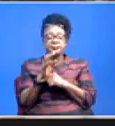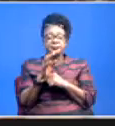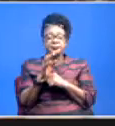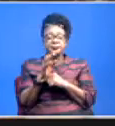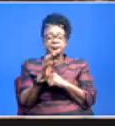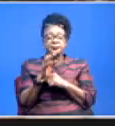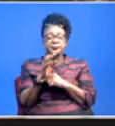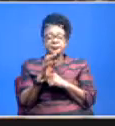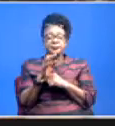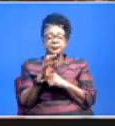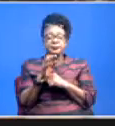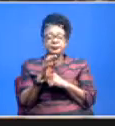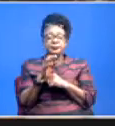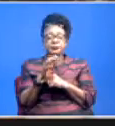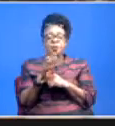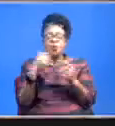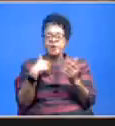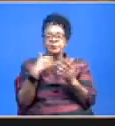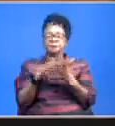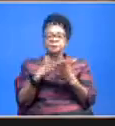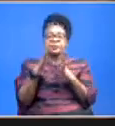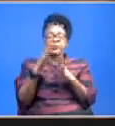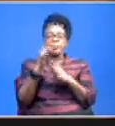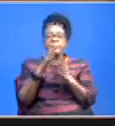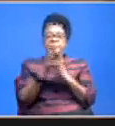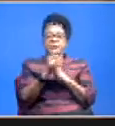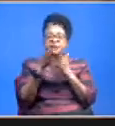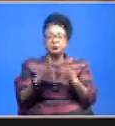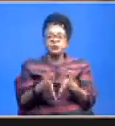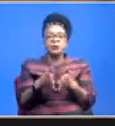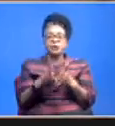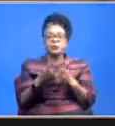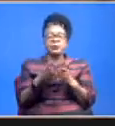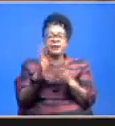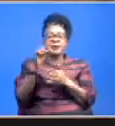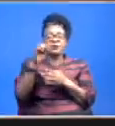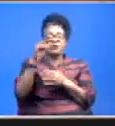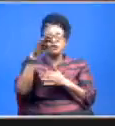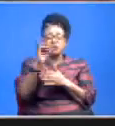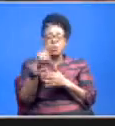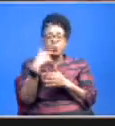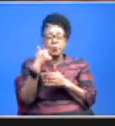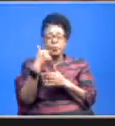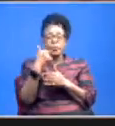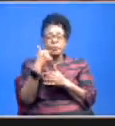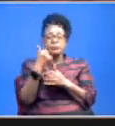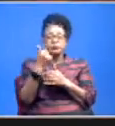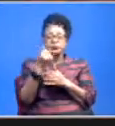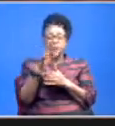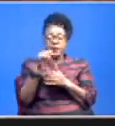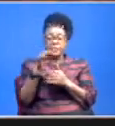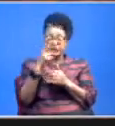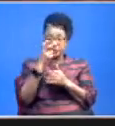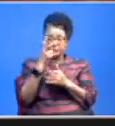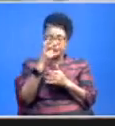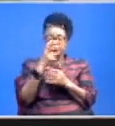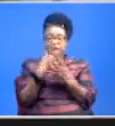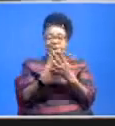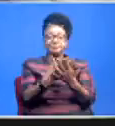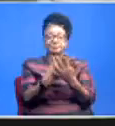praising her professionalism and trust. Hadi sasa Edwin Ngetich, ambaye ni mshukiwa mkuu katika mauaji hayo, yuko